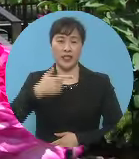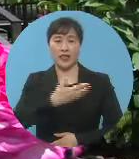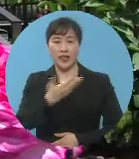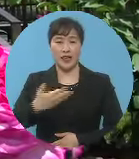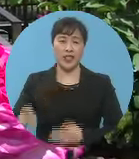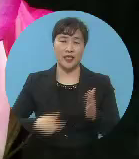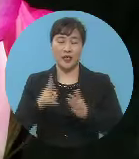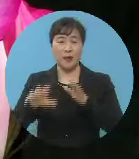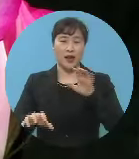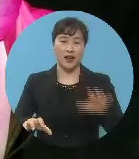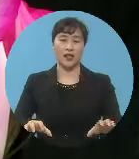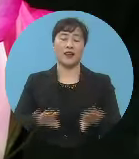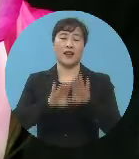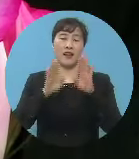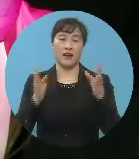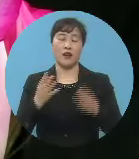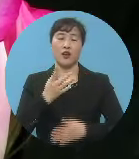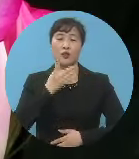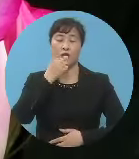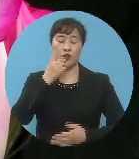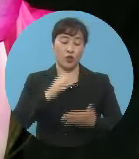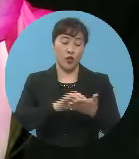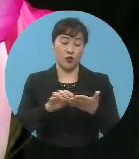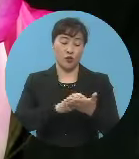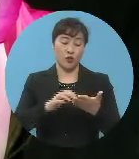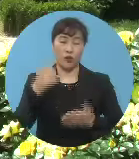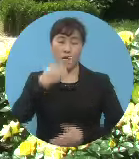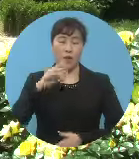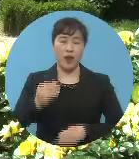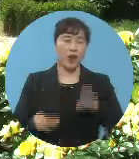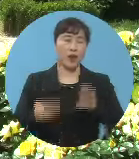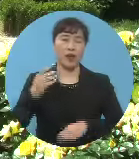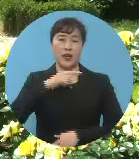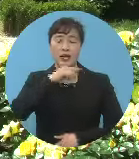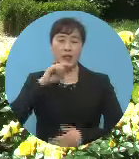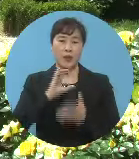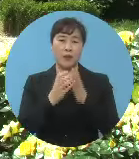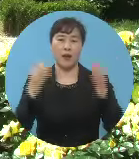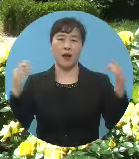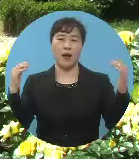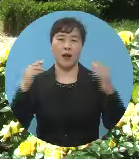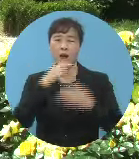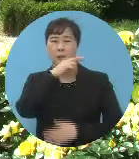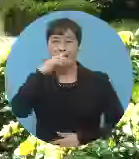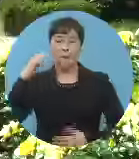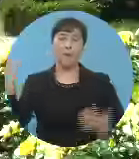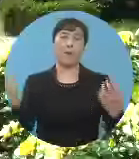열립니다. 수천만 송이의 장미가 뿜어내는 향기로운 봄을 만나볼 수 있습니다.